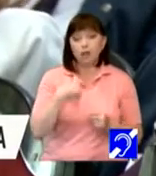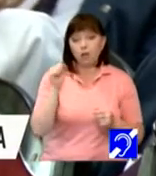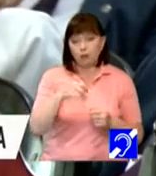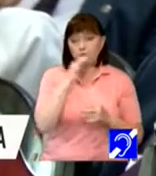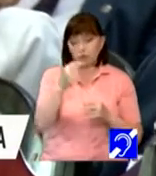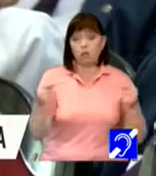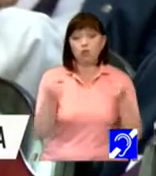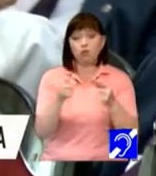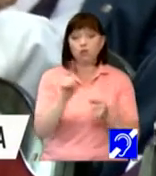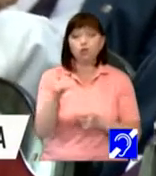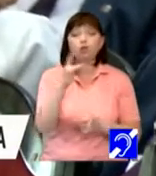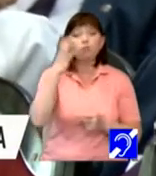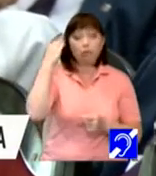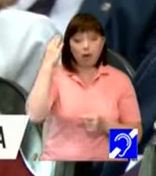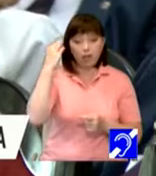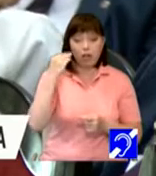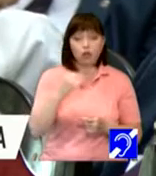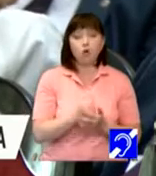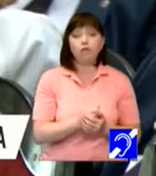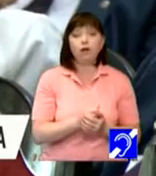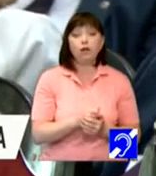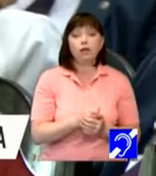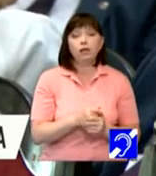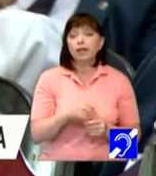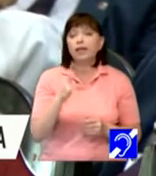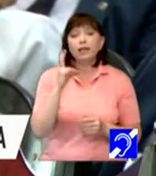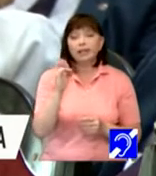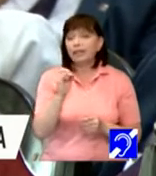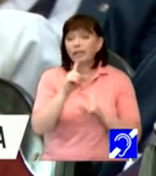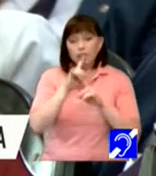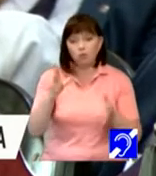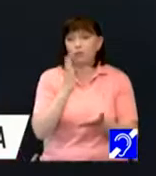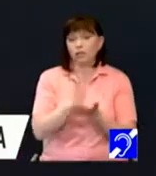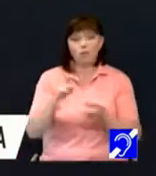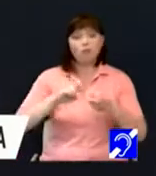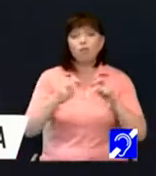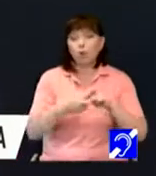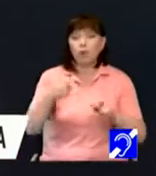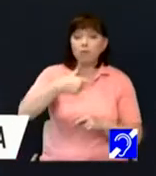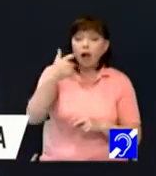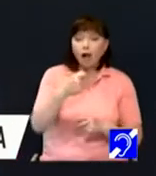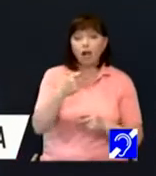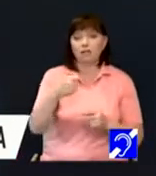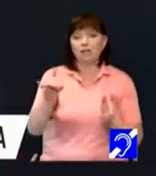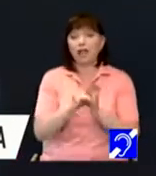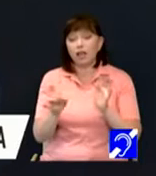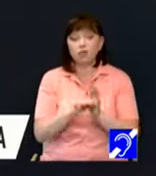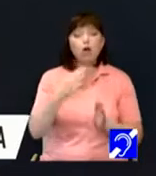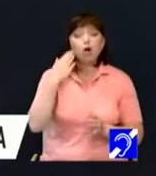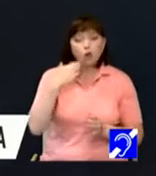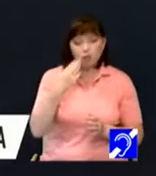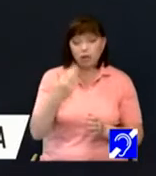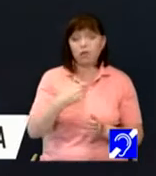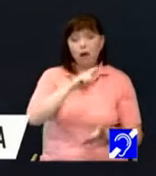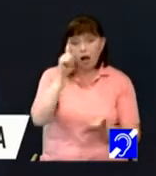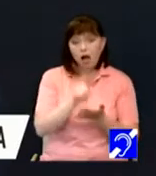certitudine. Republica Moldova nu va intra într-o criză energetică. România are